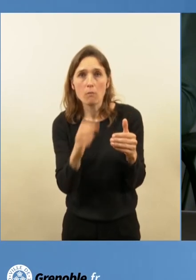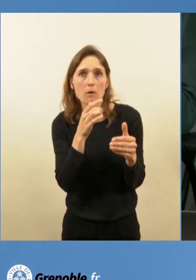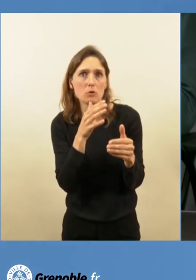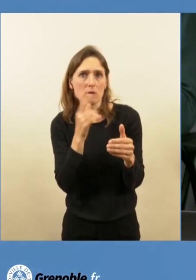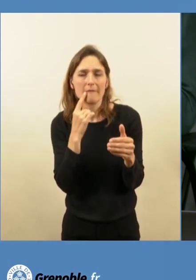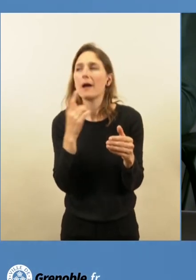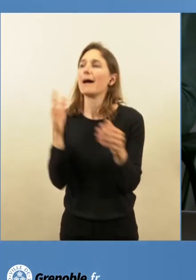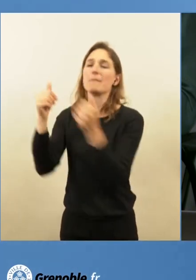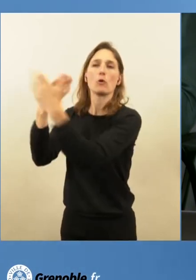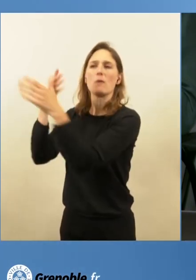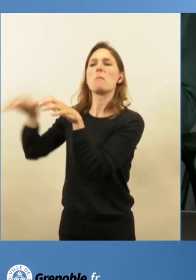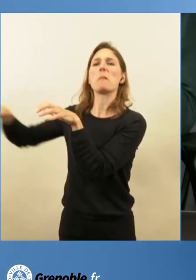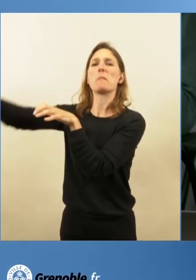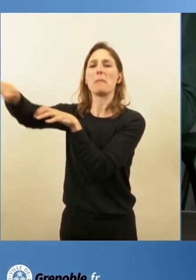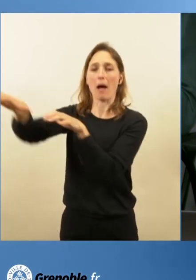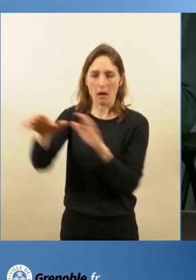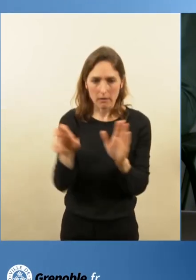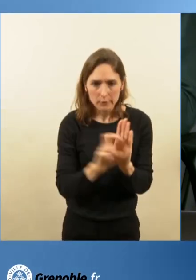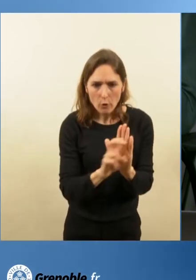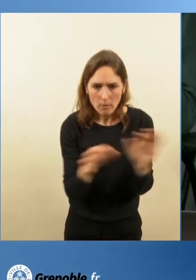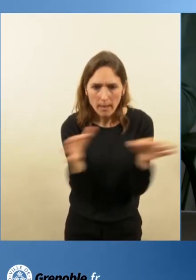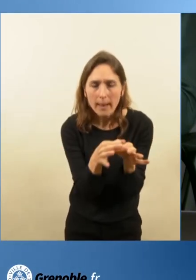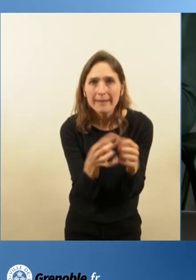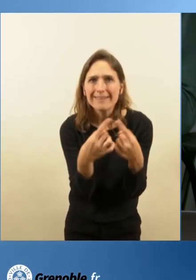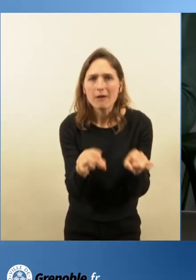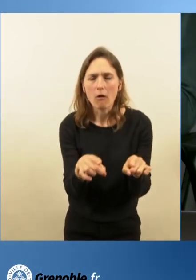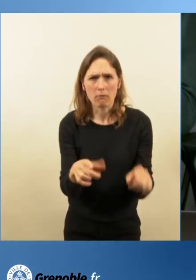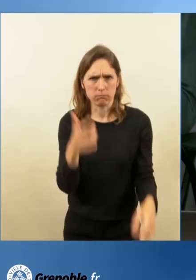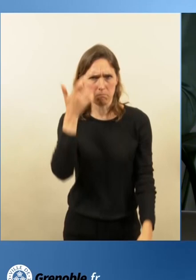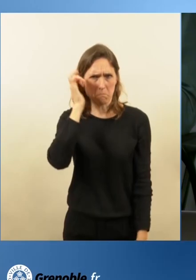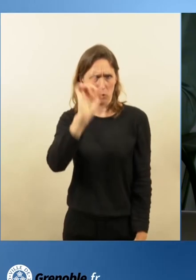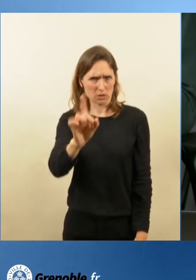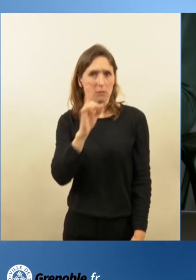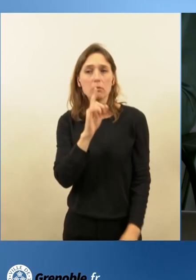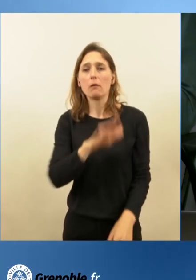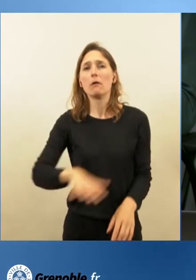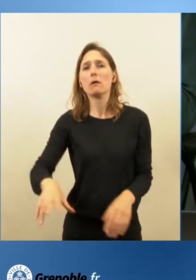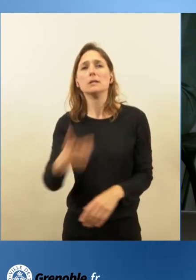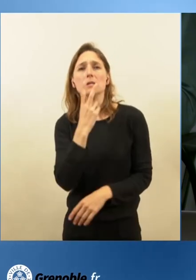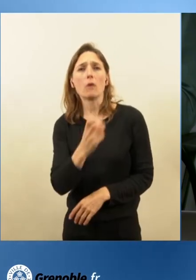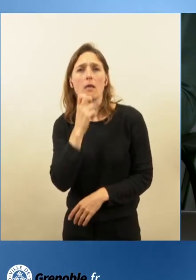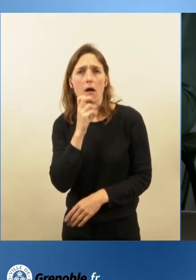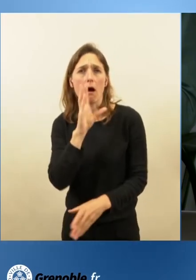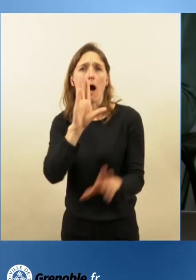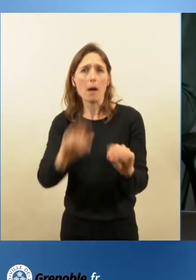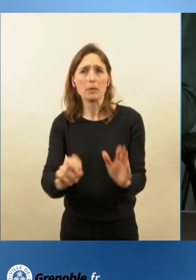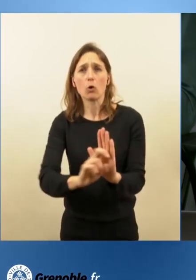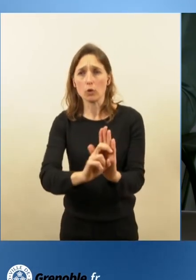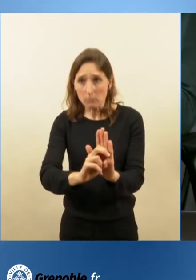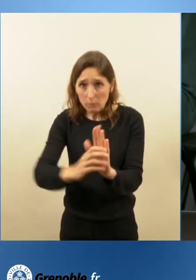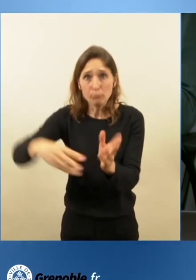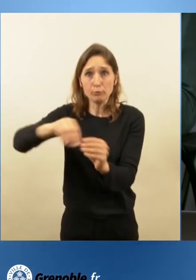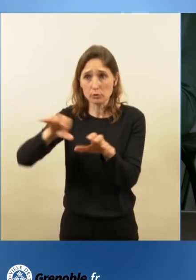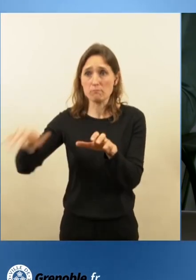que dans le reste de la métropole ça n'a aucun sens aucun sens pour les citoyens qui sont grenoblois et métropolitains